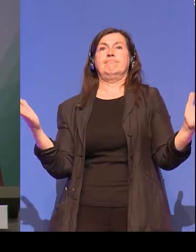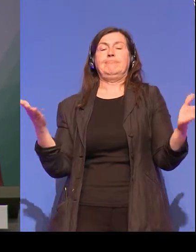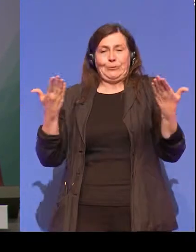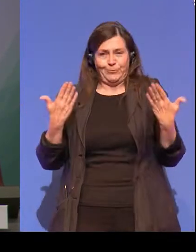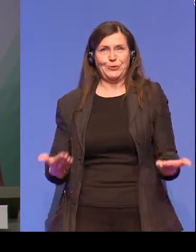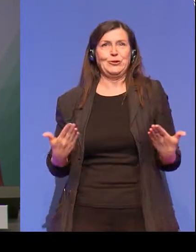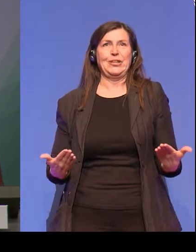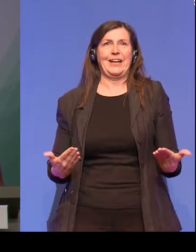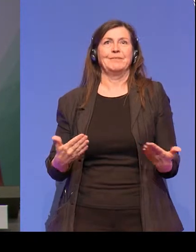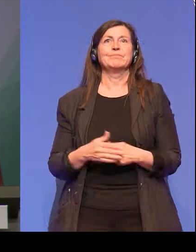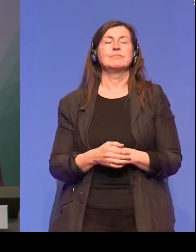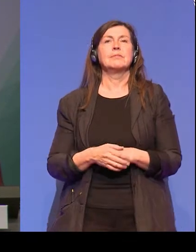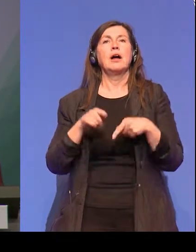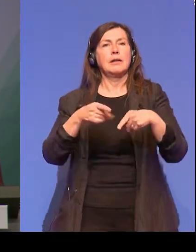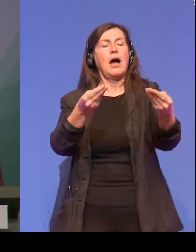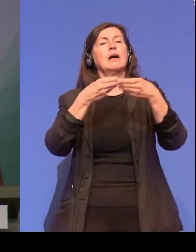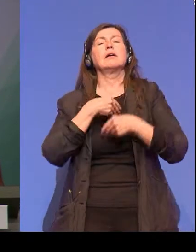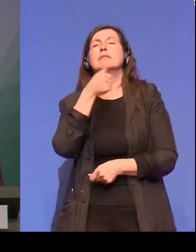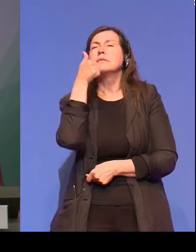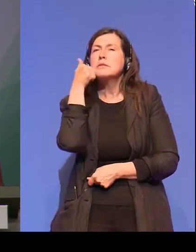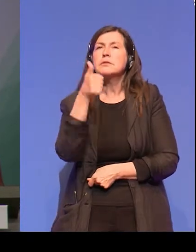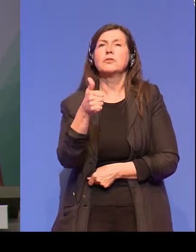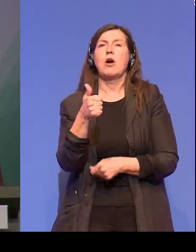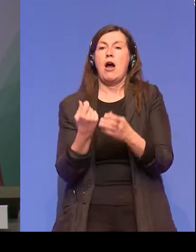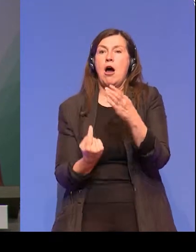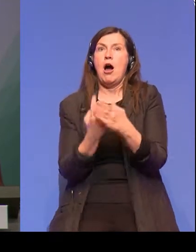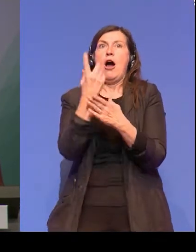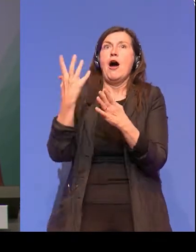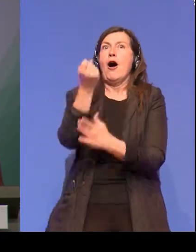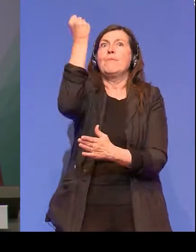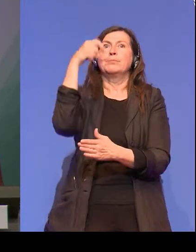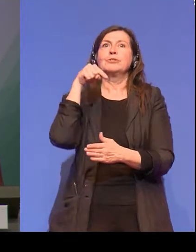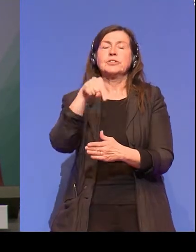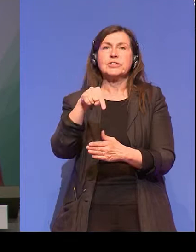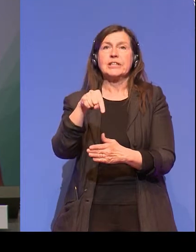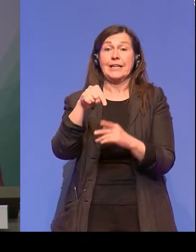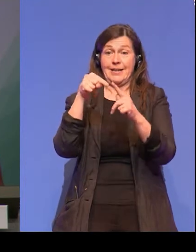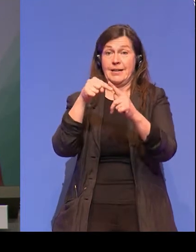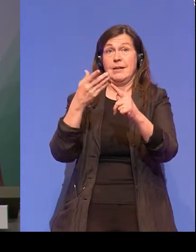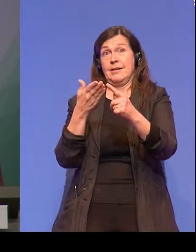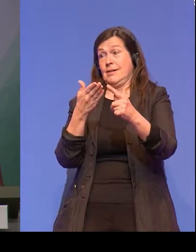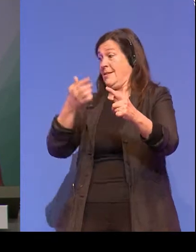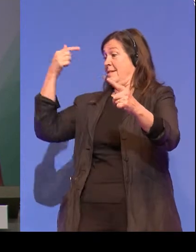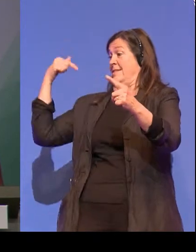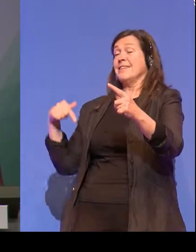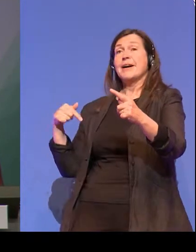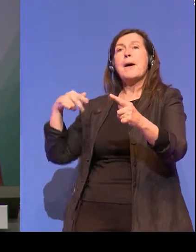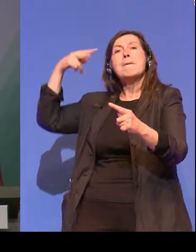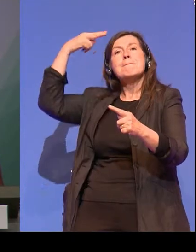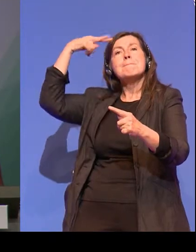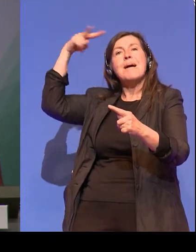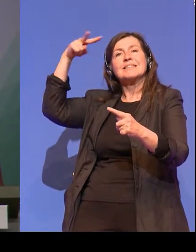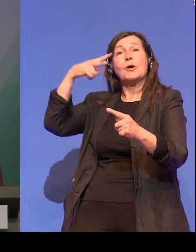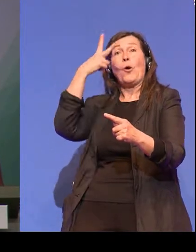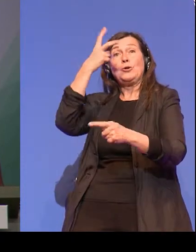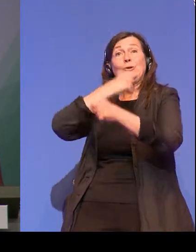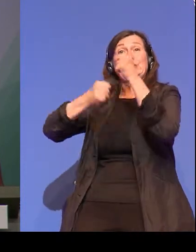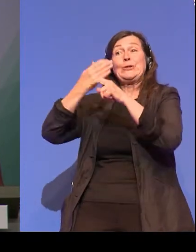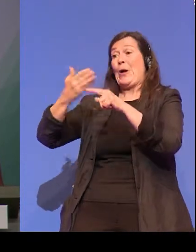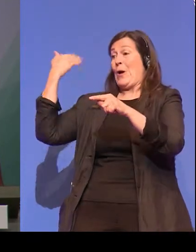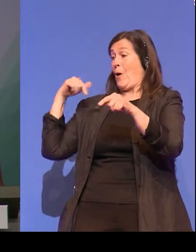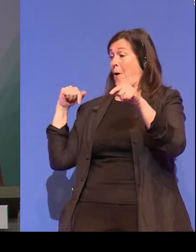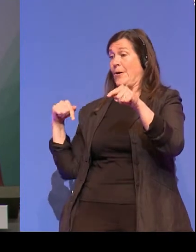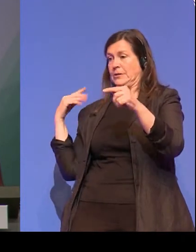d'évaluer les progrès réalisés depuis notre dernière rencontre au Mexique il y a 2 ans. Dans cet